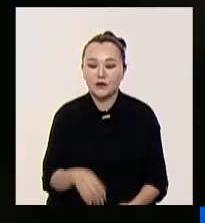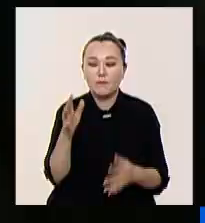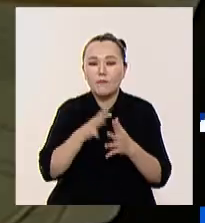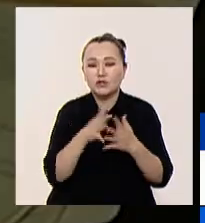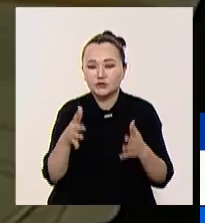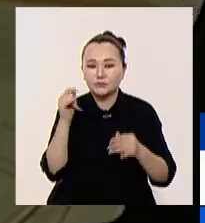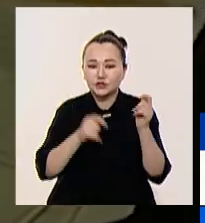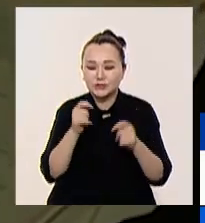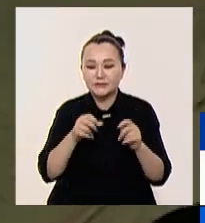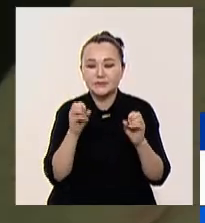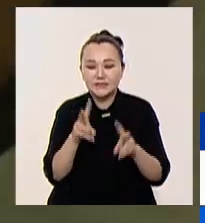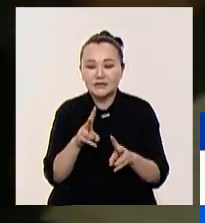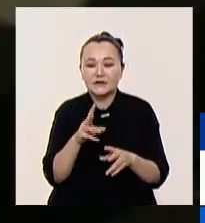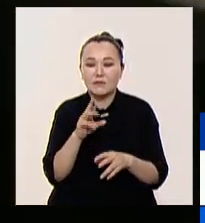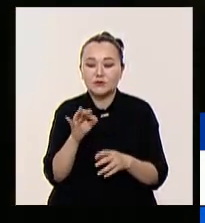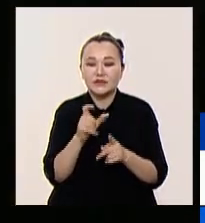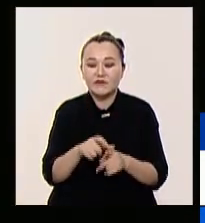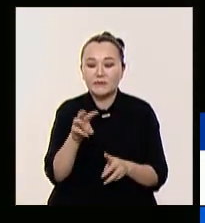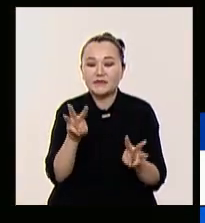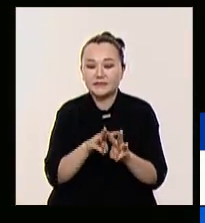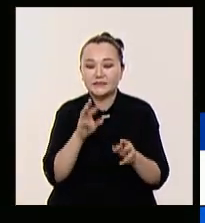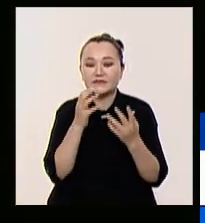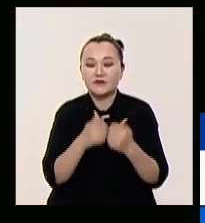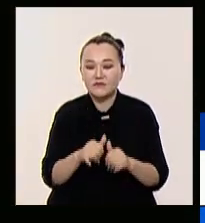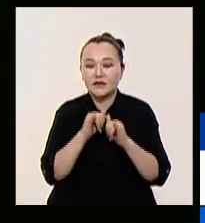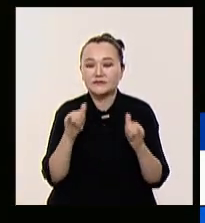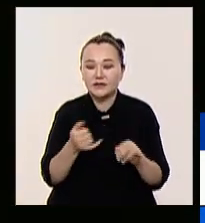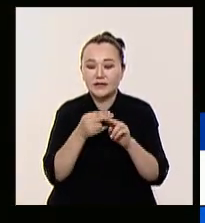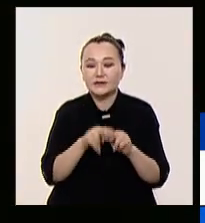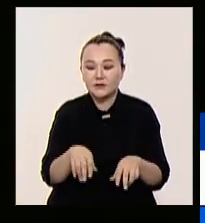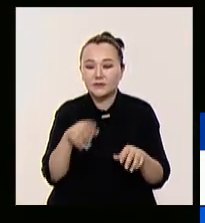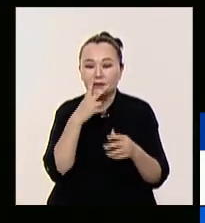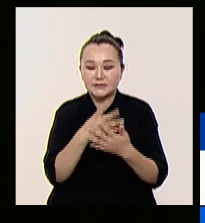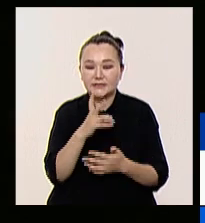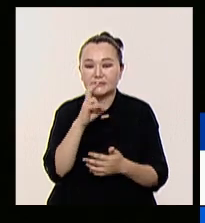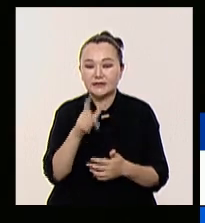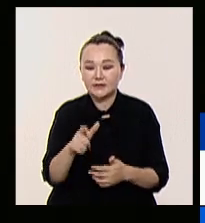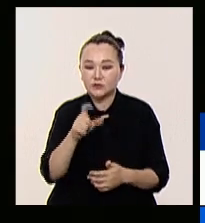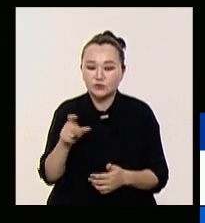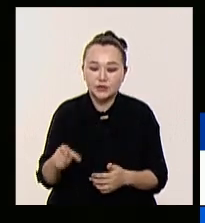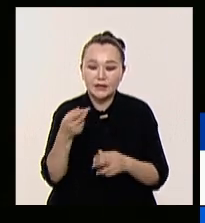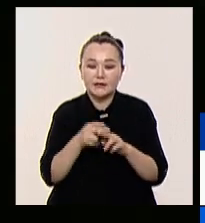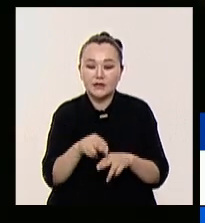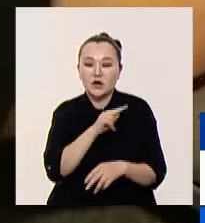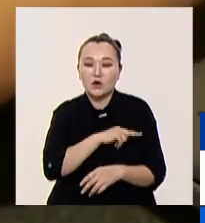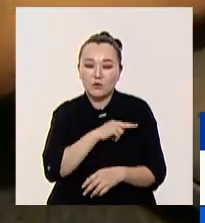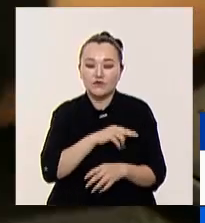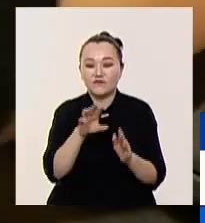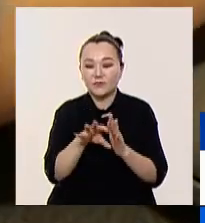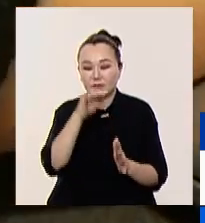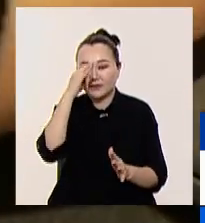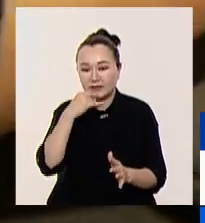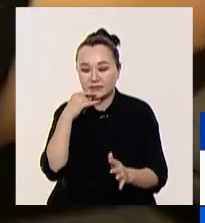Большинство приезжающих специалистов, по словам министра цифрового развития, это представители стран СНГ. Причиной того, что IT-работники выбирают